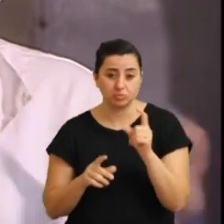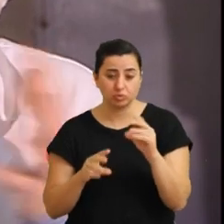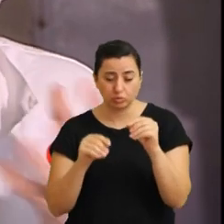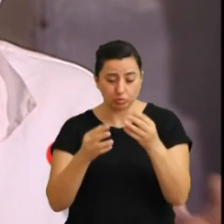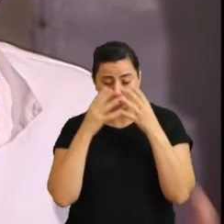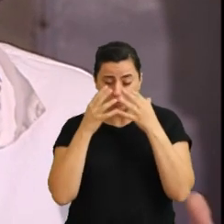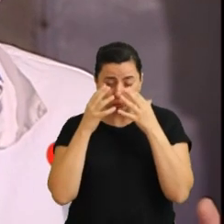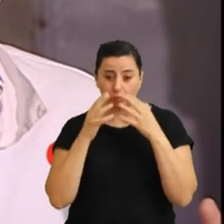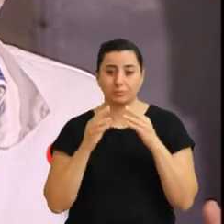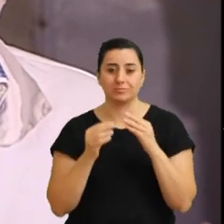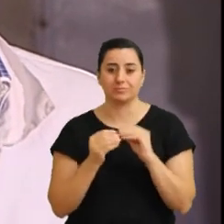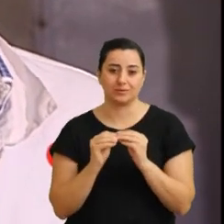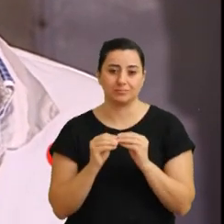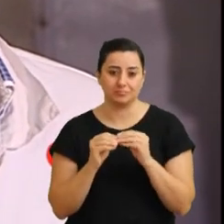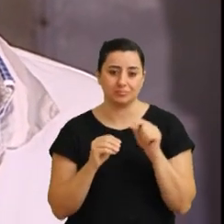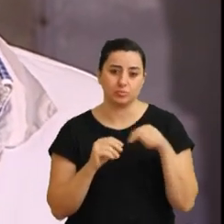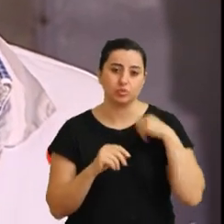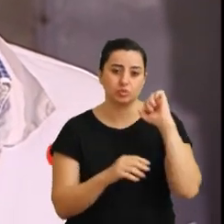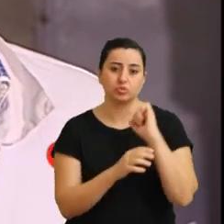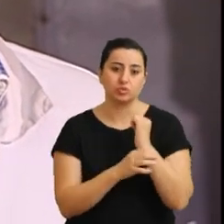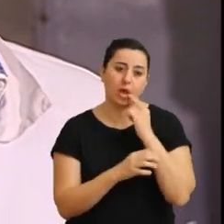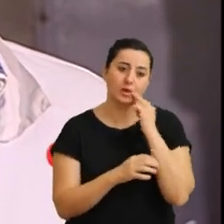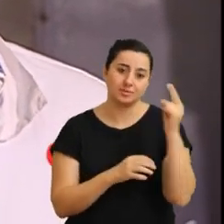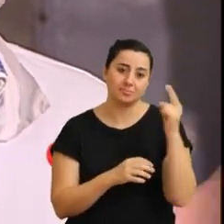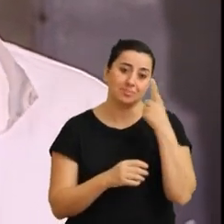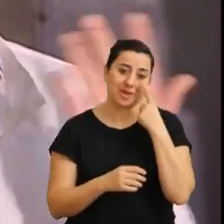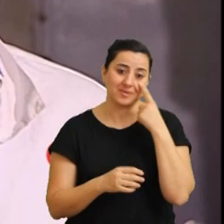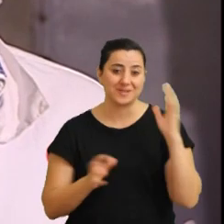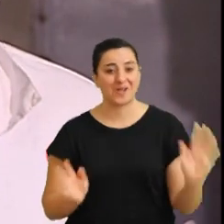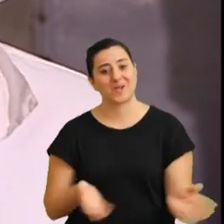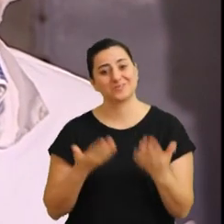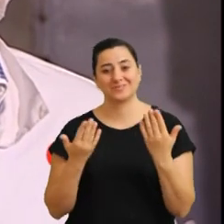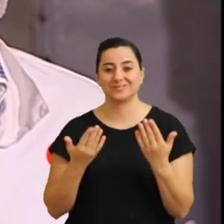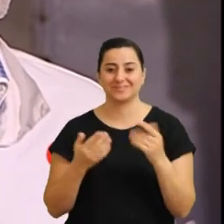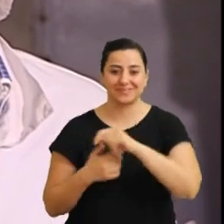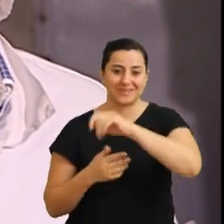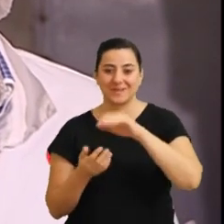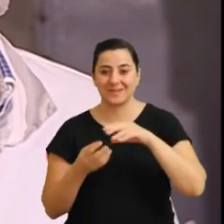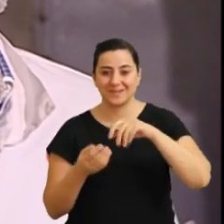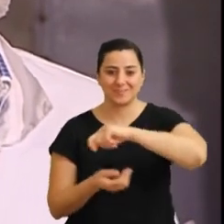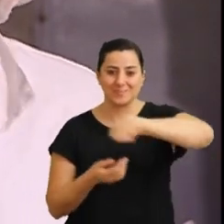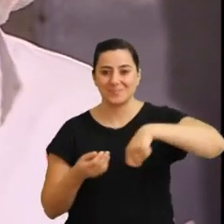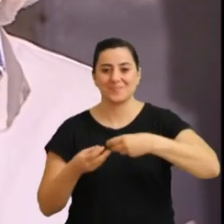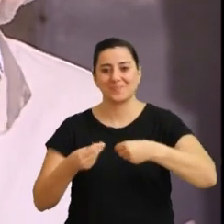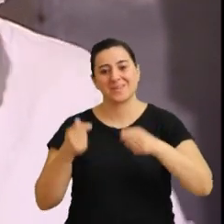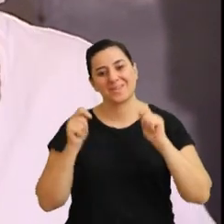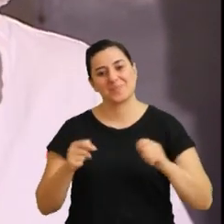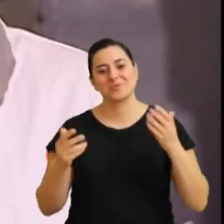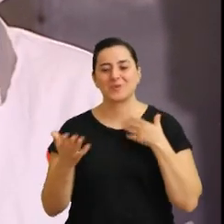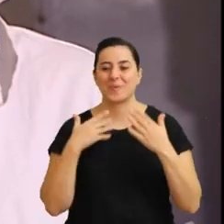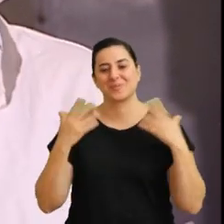tozların hepsi böyle gözüme girdi. Ben bunu ustayla konuşacağım ama olsun. Değirmen iki taştan, muhabbet iki